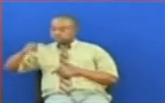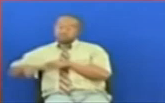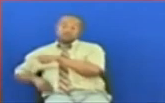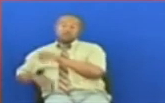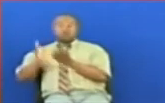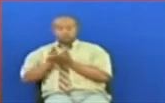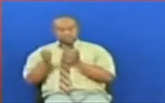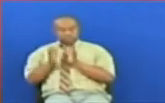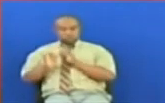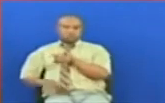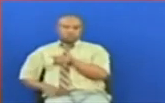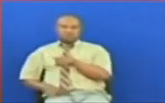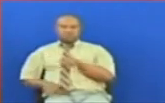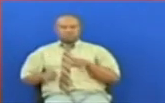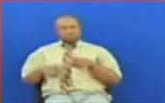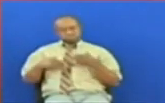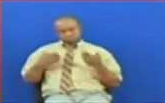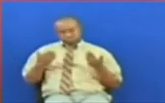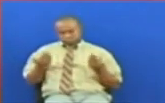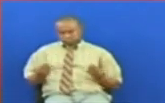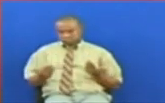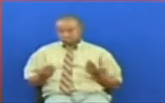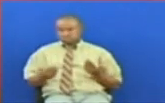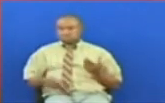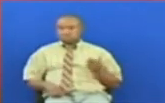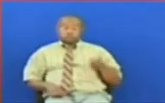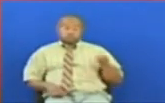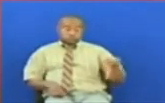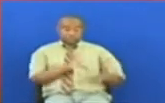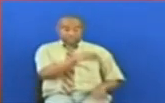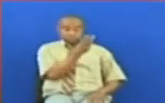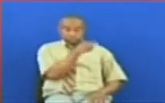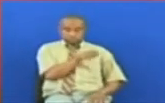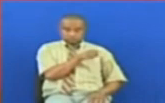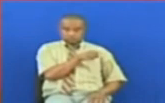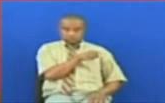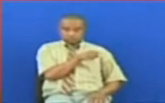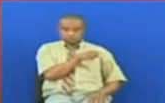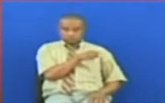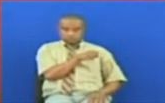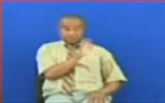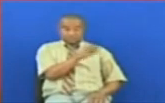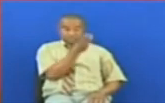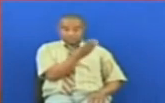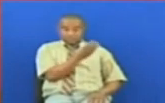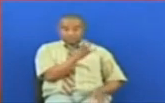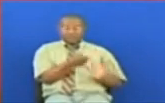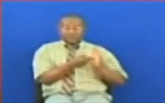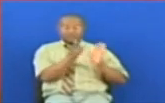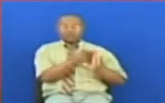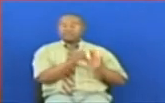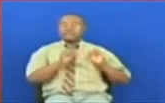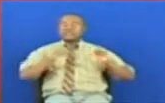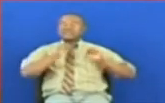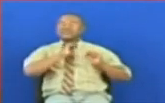zuri, lakini unamweka mtu miaka mitatu hata kama atakuwa na sifa zote za